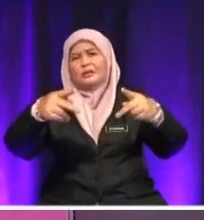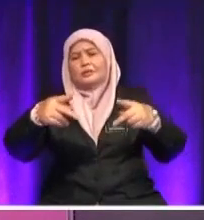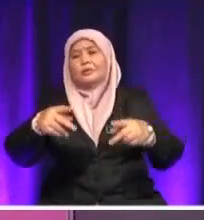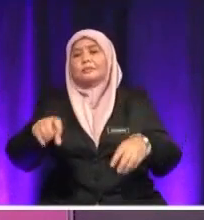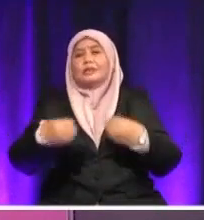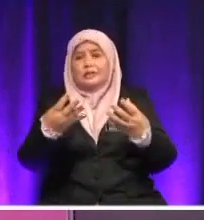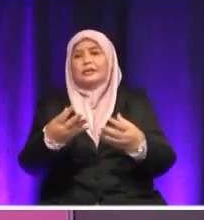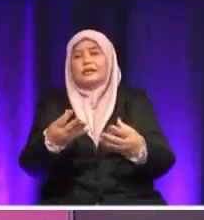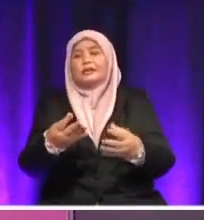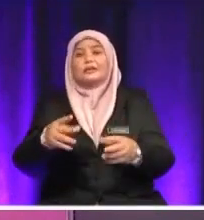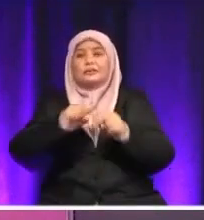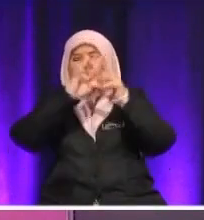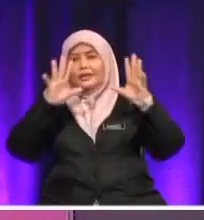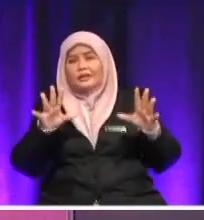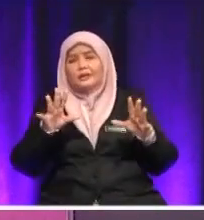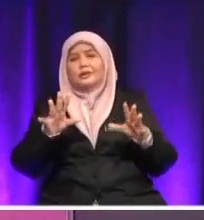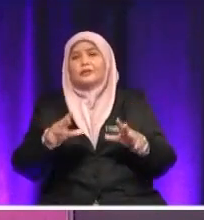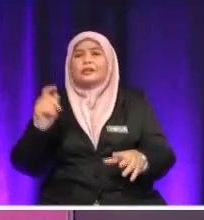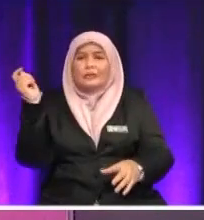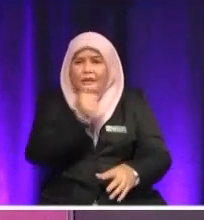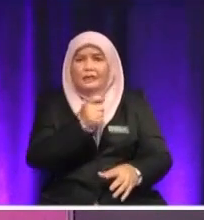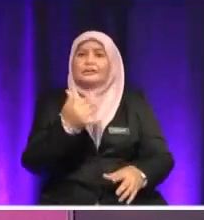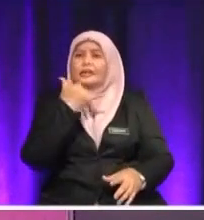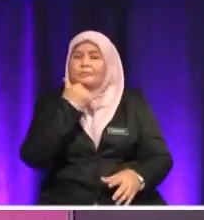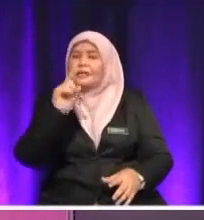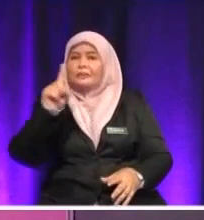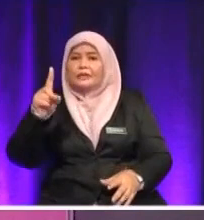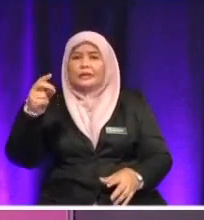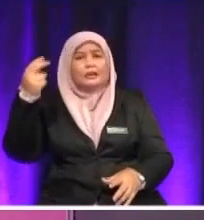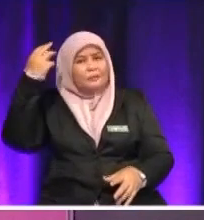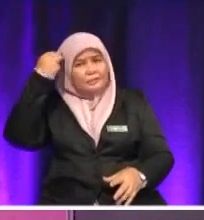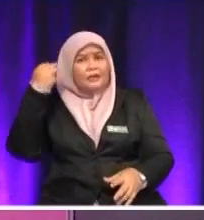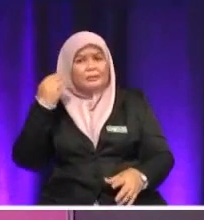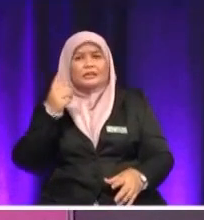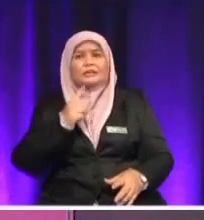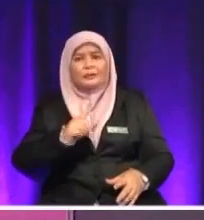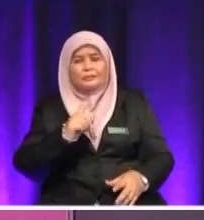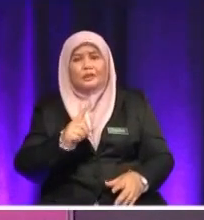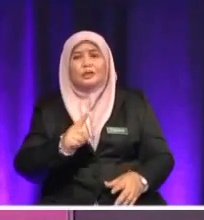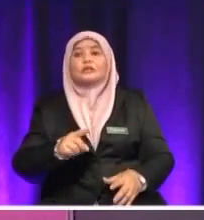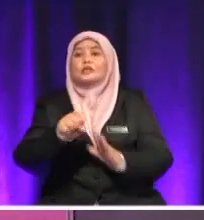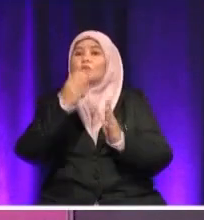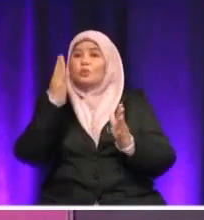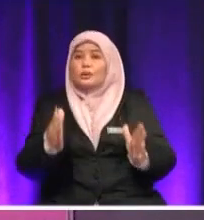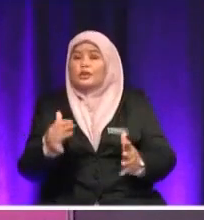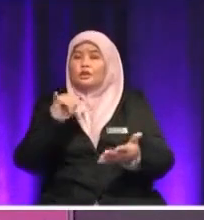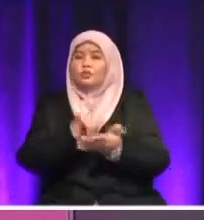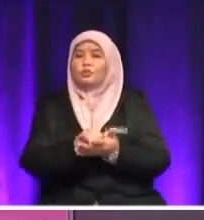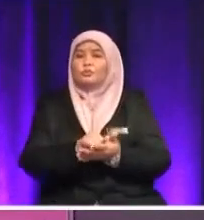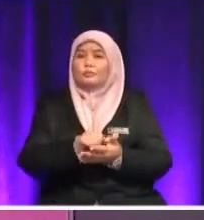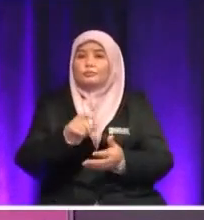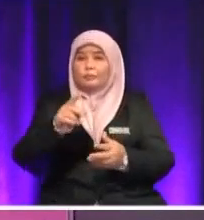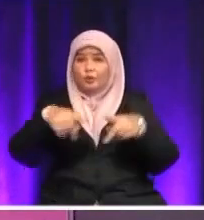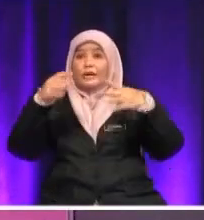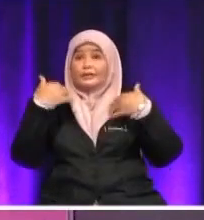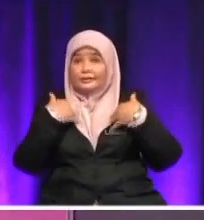juga mensabitkan kesalahan mana-mana dalam mahkamah syariah Islam, sebenarnya seseorang itu perlu ada tiga perkara.